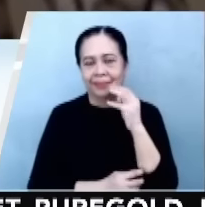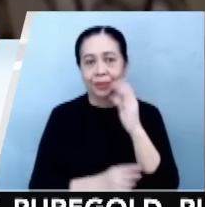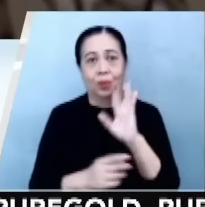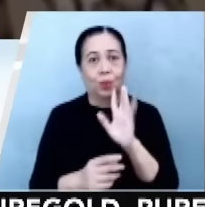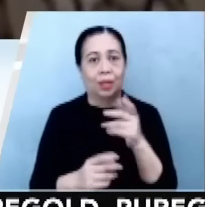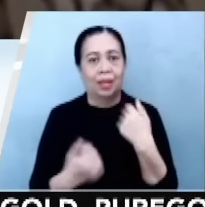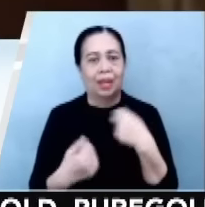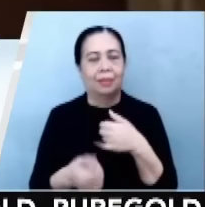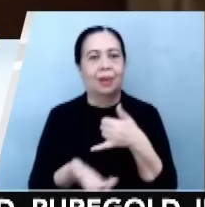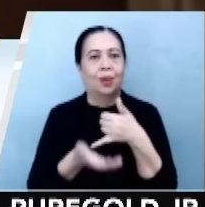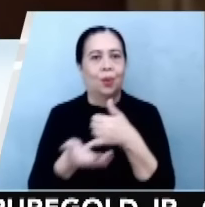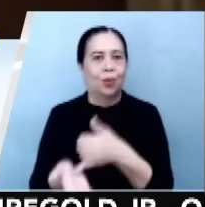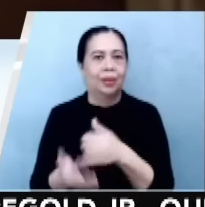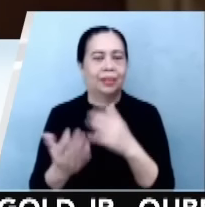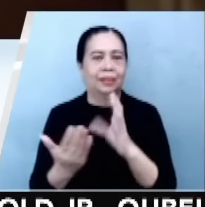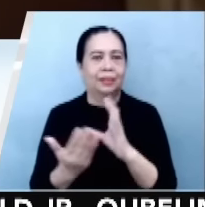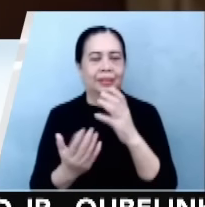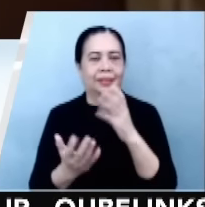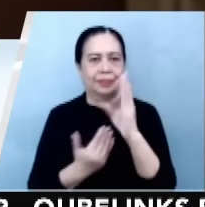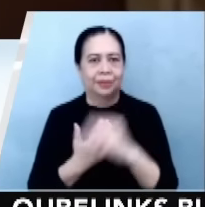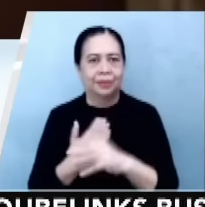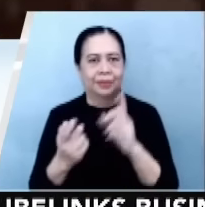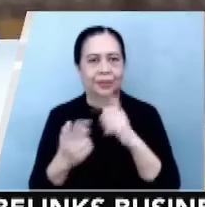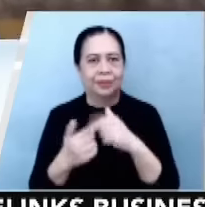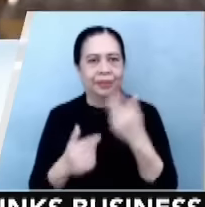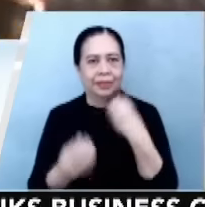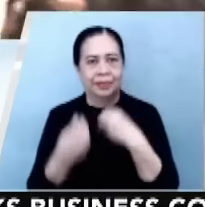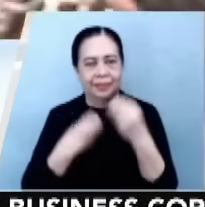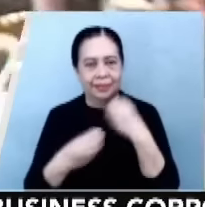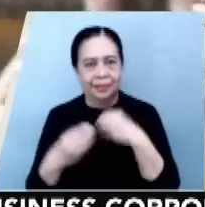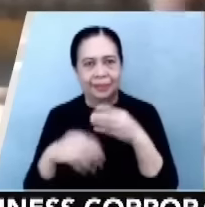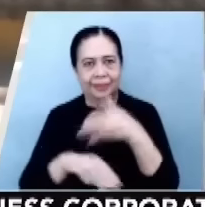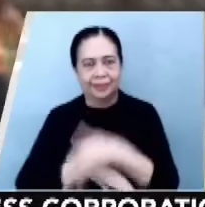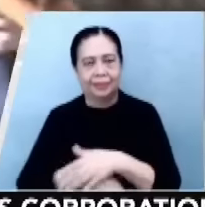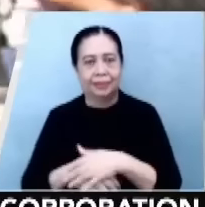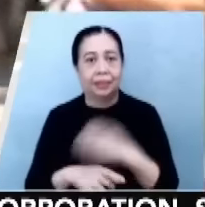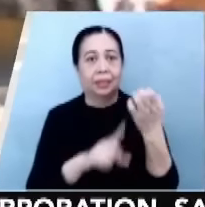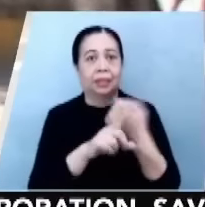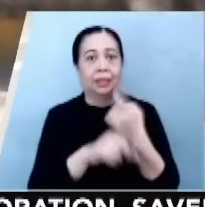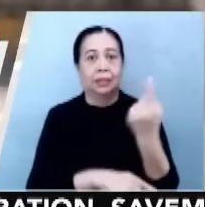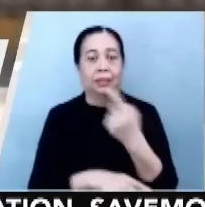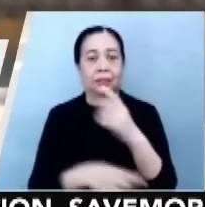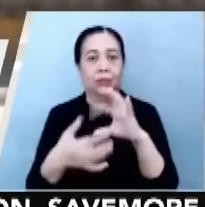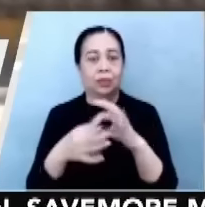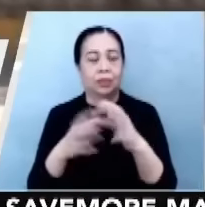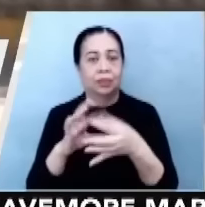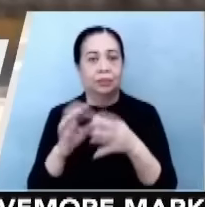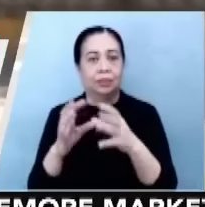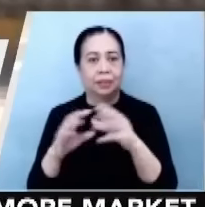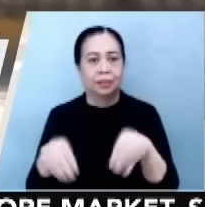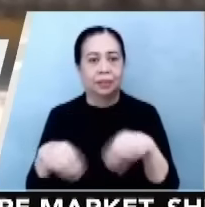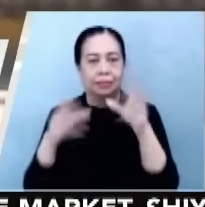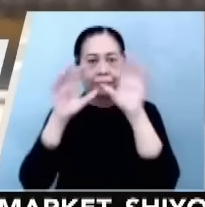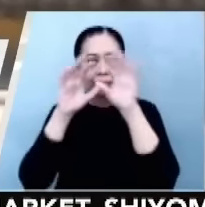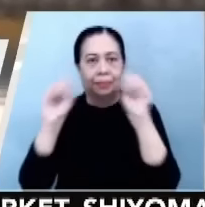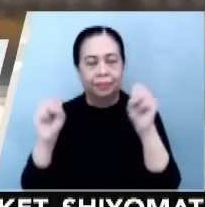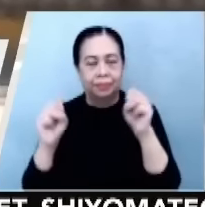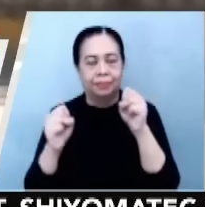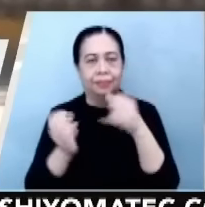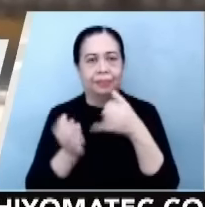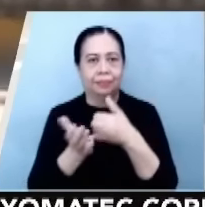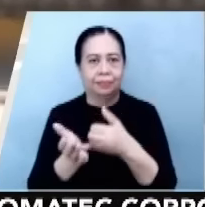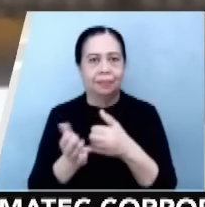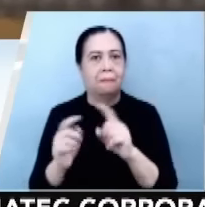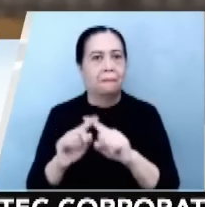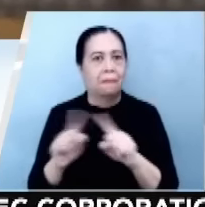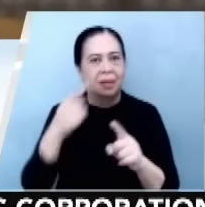sa ceremonial hall at susundan ng dinner reception. Bawat isa sa mga Olympian gagawaran ng presidential citation pero dahil sa